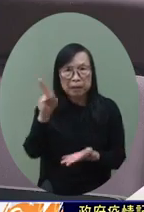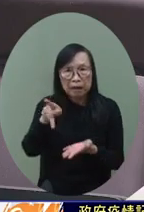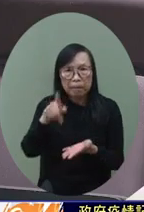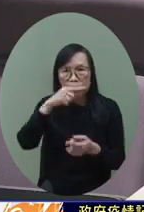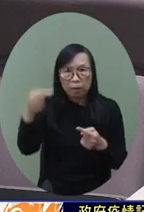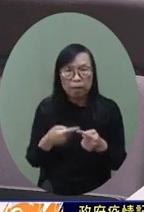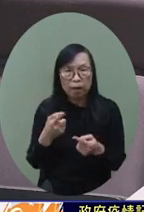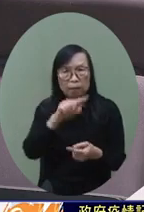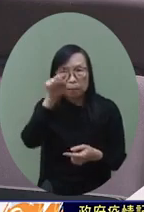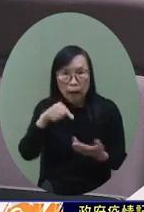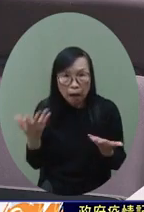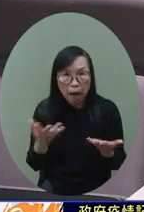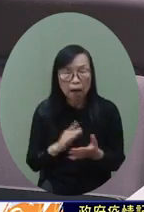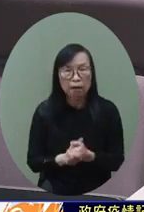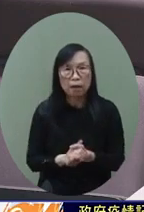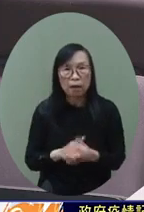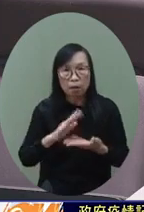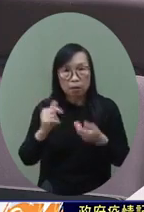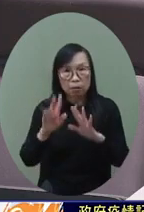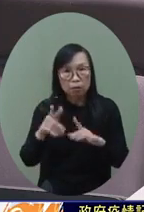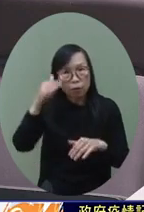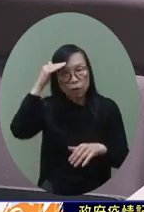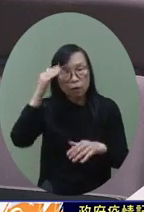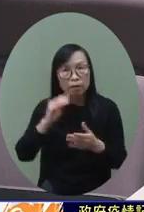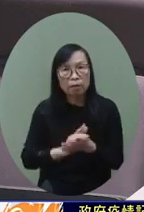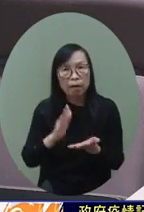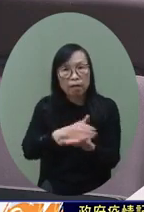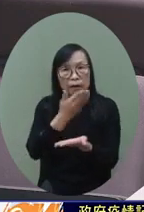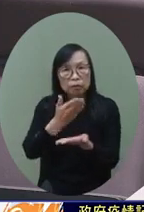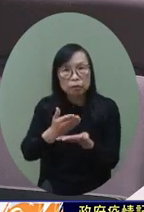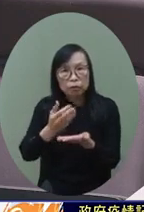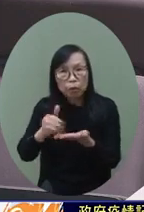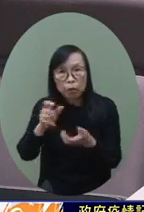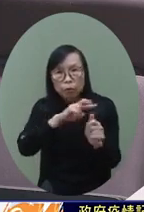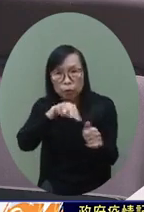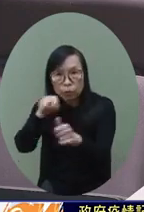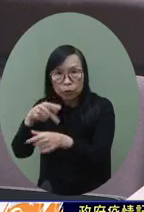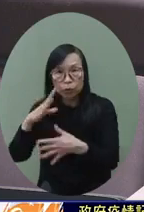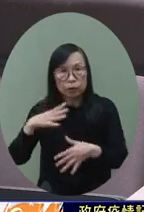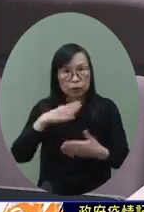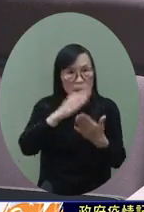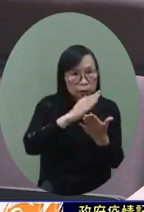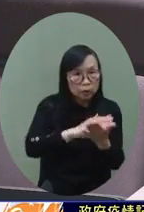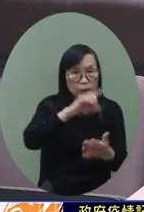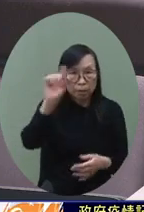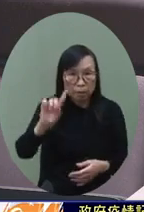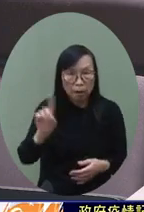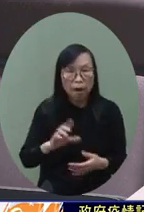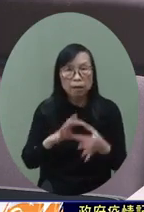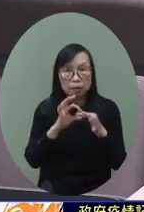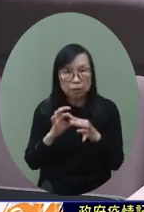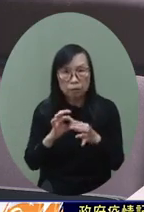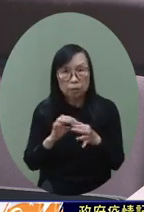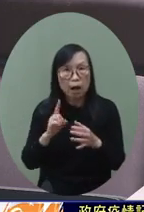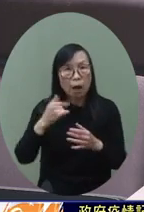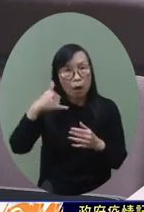啦？而嚟緊衛生署同埋紀律部隊其實嗰個分工同埋嗰個追蹤嘅程序係點樣樣咧？即係涉唔涉及上